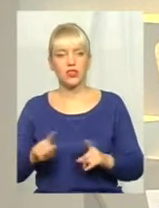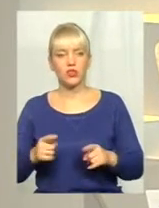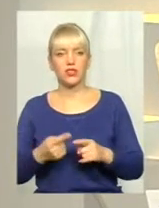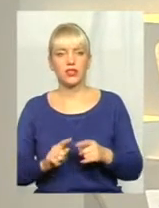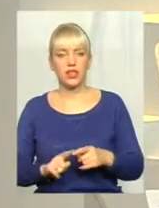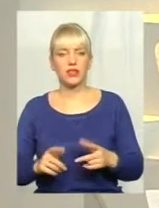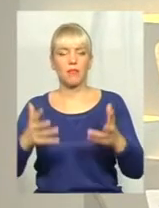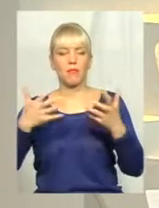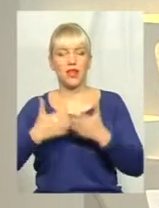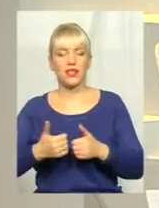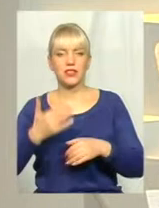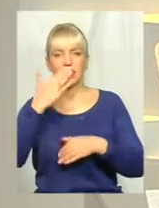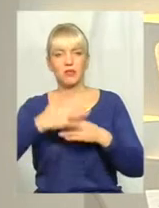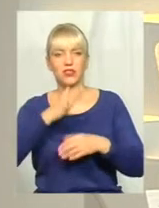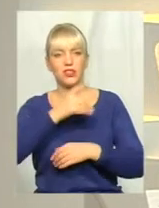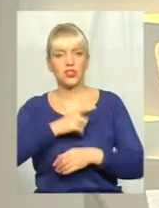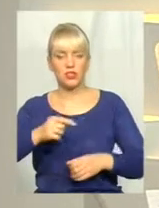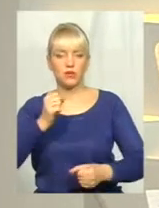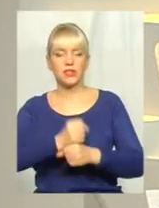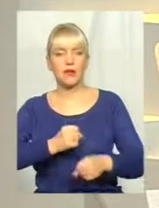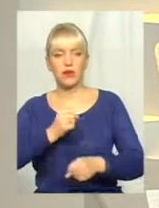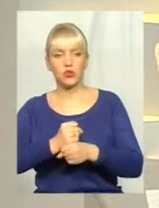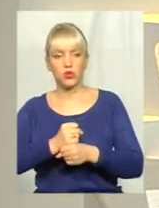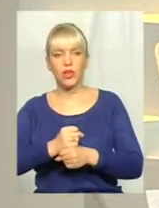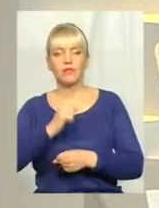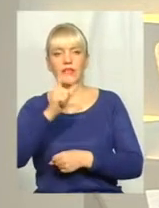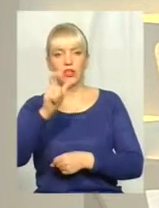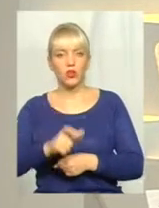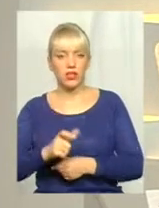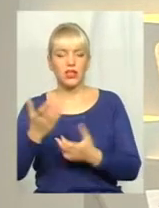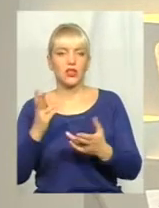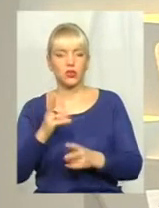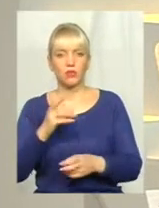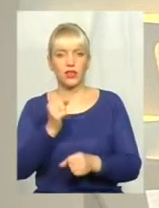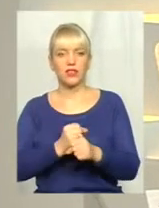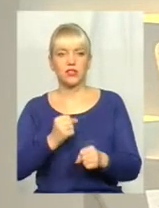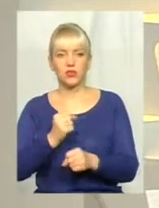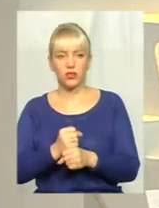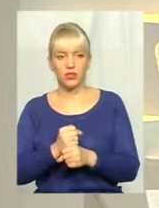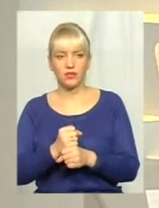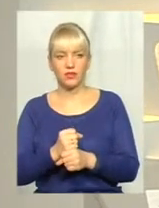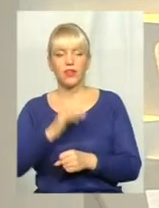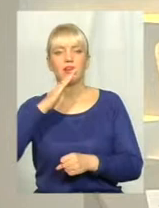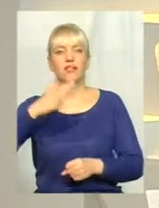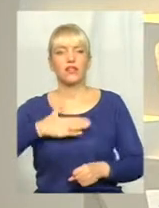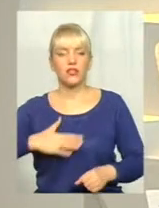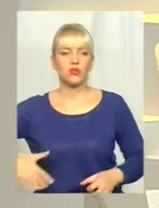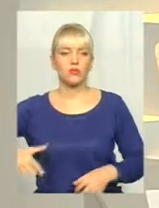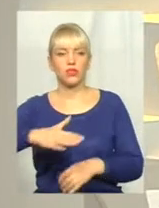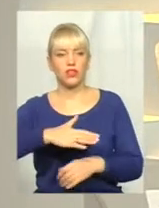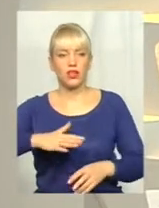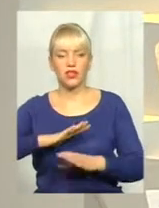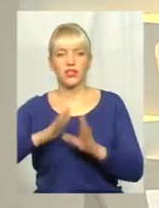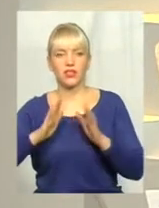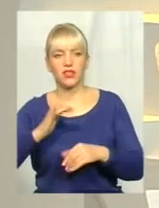цей механізм найближчим часом запрацює, і людина, яка працює в нашому краї, та й не тільки в